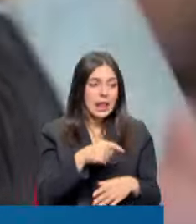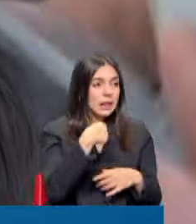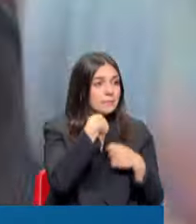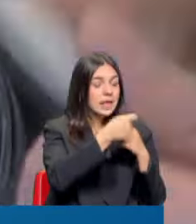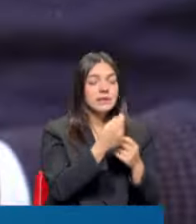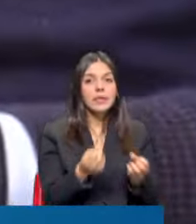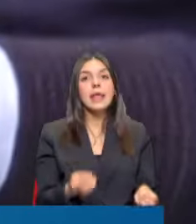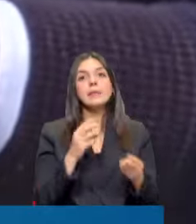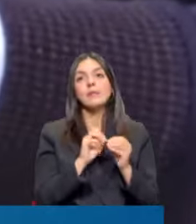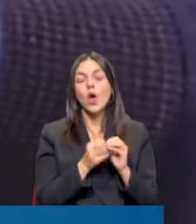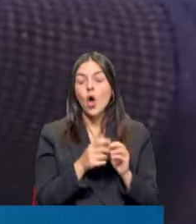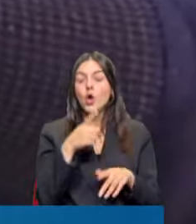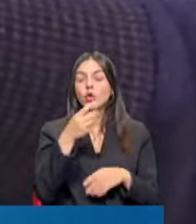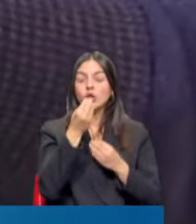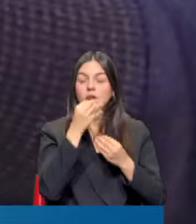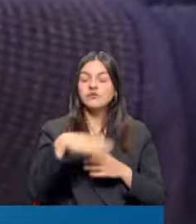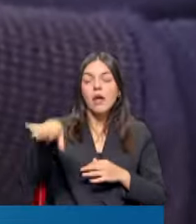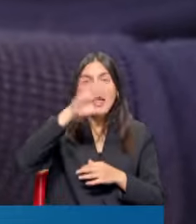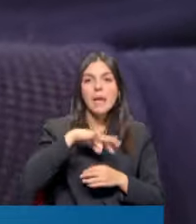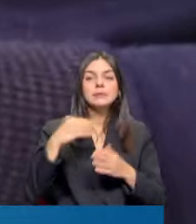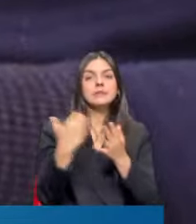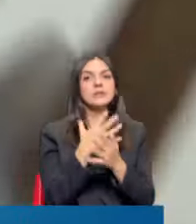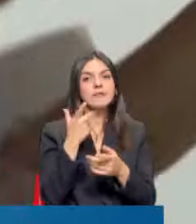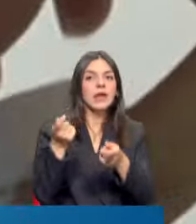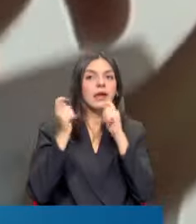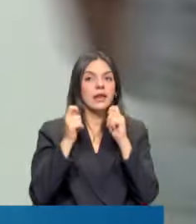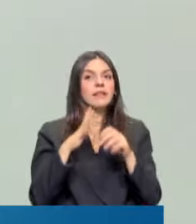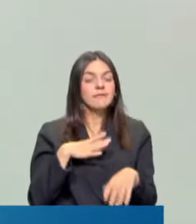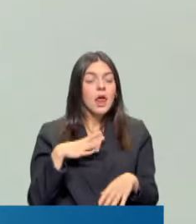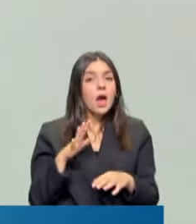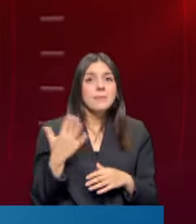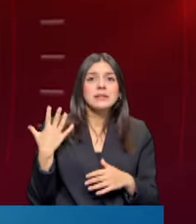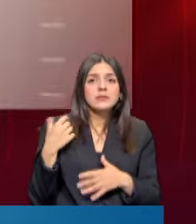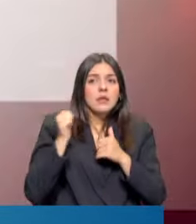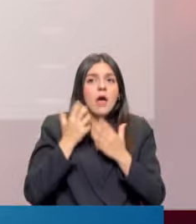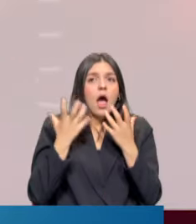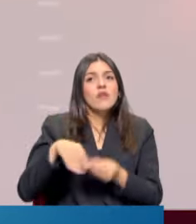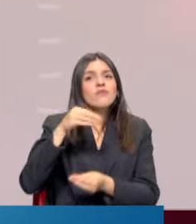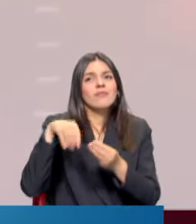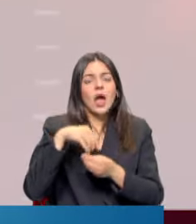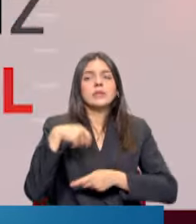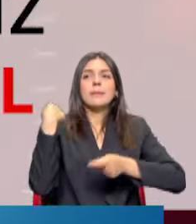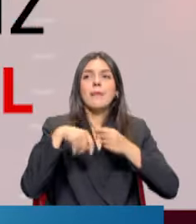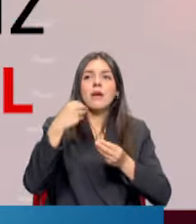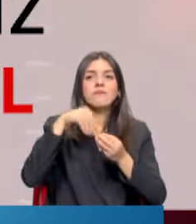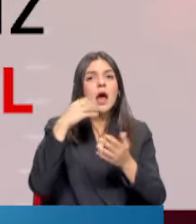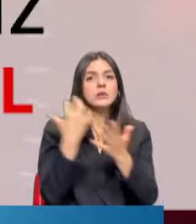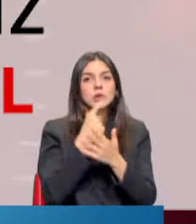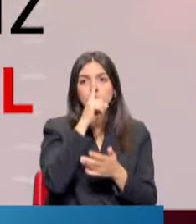yetişmeyince tüketiciler kredilere ve kredi kartlarına yüklendi ama sırtına faiz yükü bindi. Bankaların faiz geliri bir